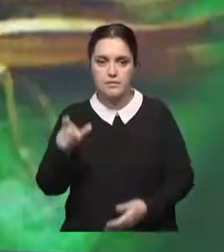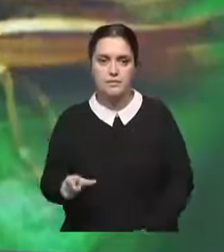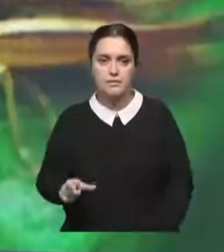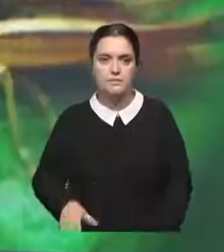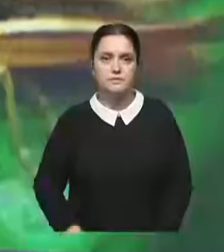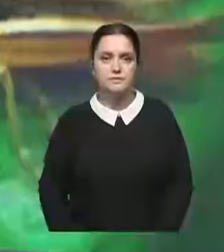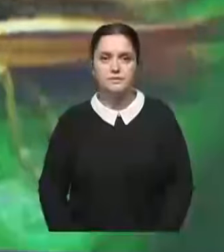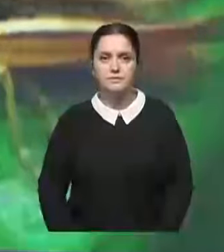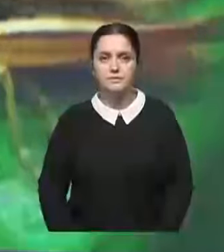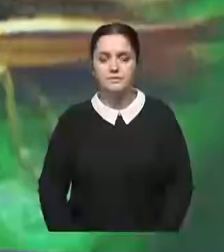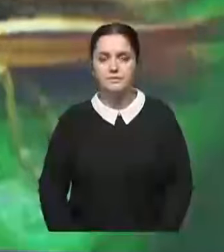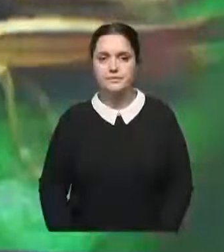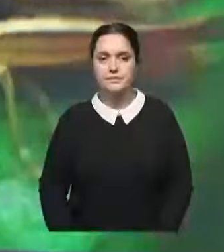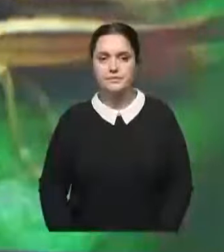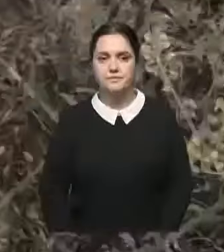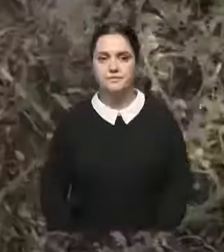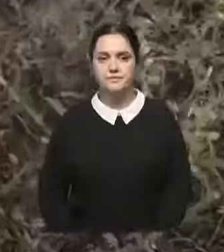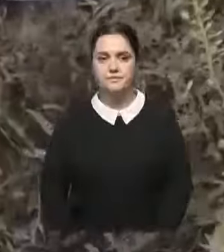Строкова.